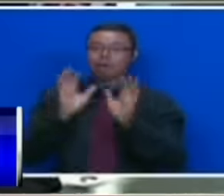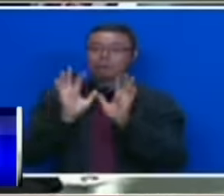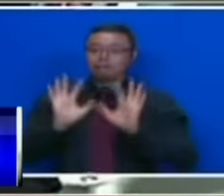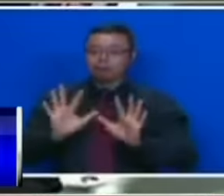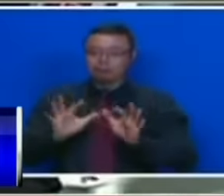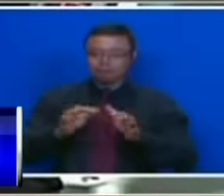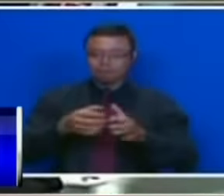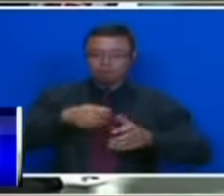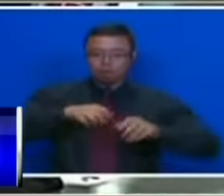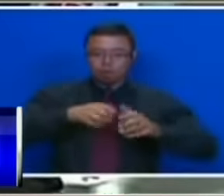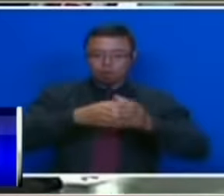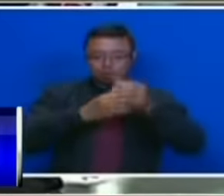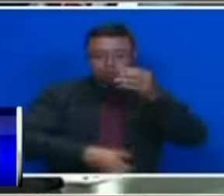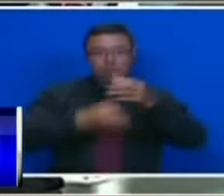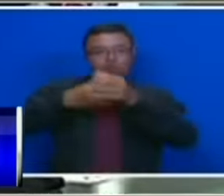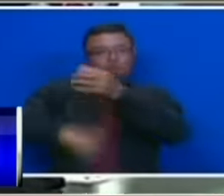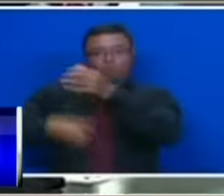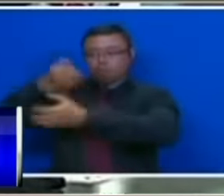memperbanyak sumur-sumur